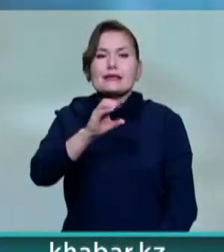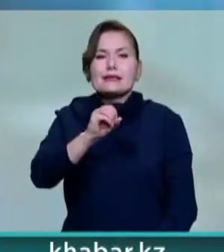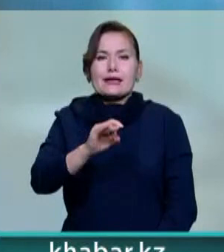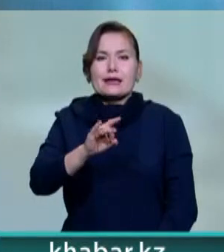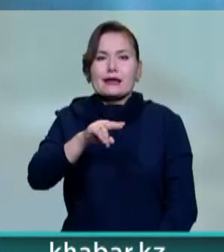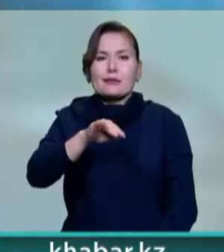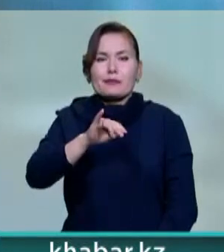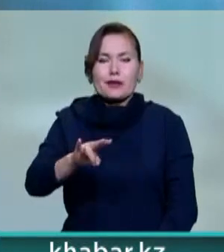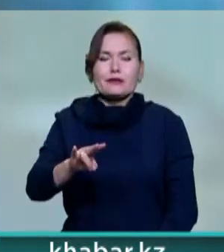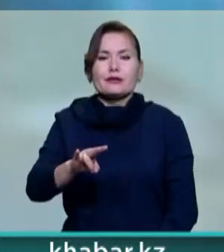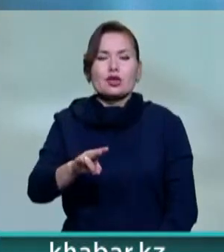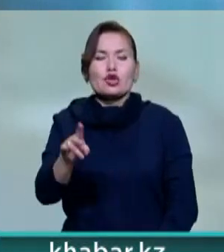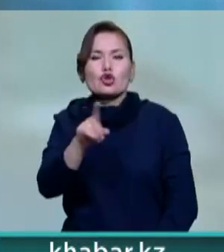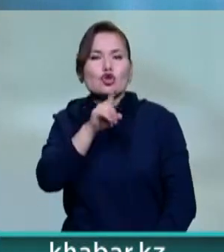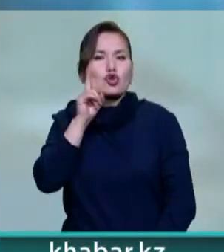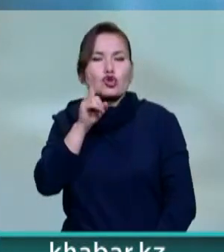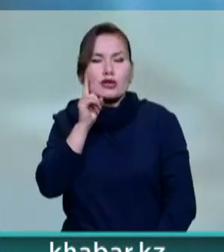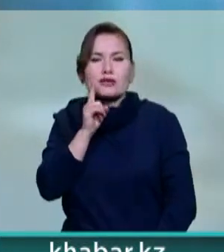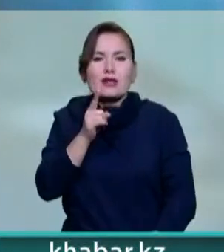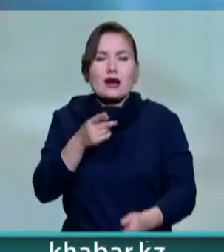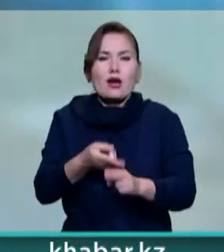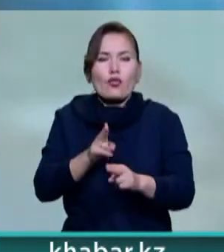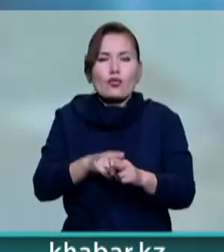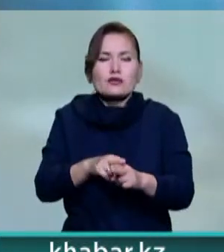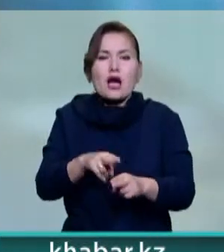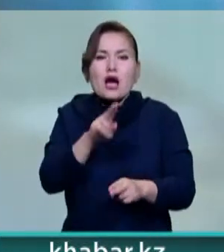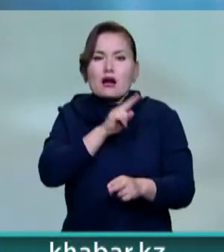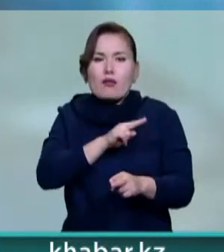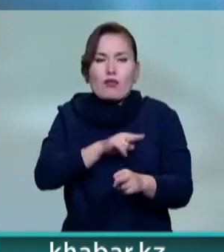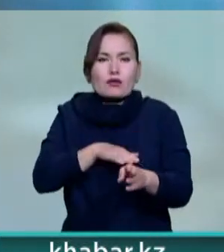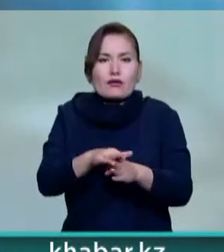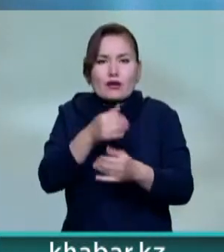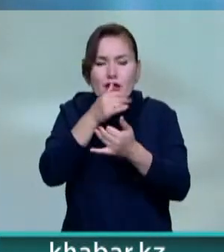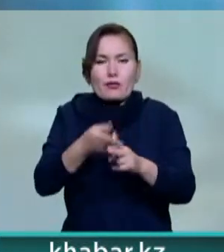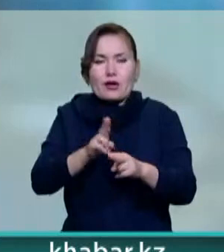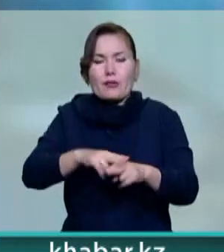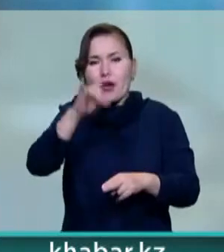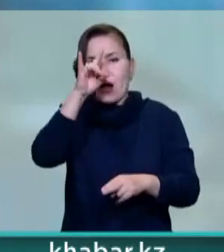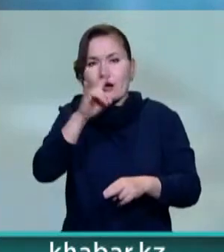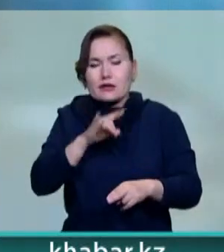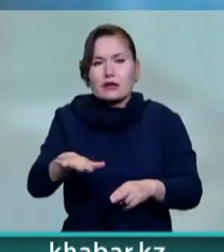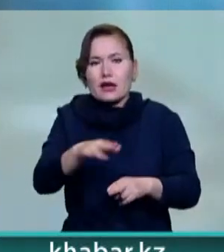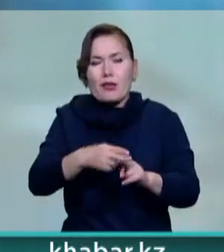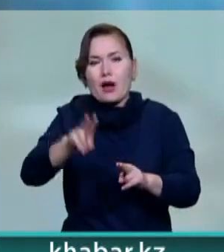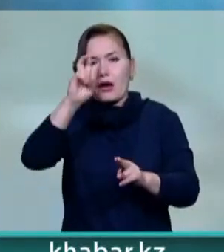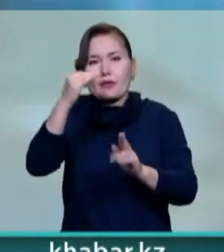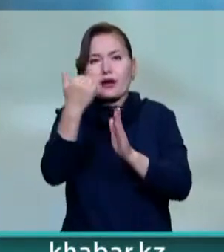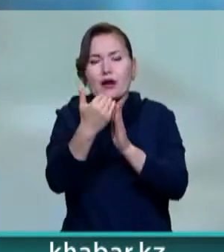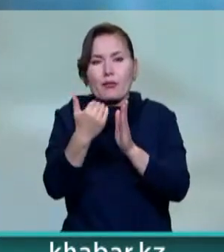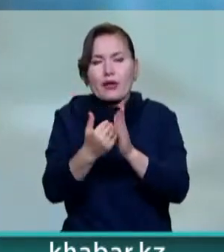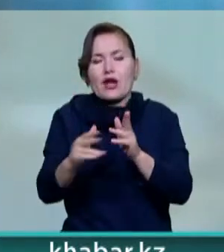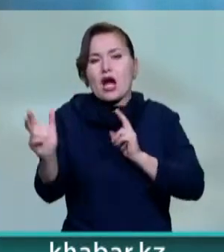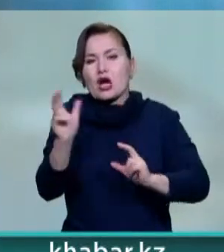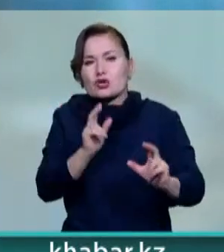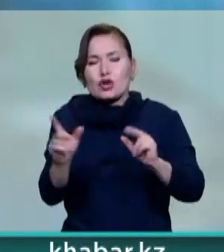Серпіндіктер сенімді ақтамай отыр. 2014 жылы елбасының Қазақстанның әлеуметтік жаңғыртылуы, жалпыға ортақ еңбек